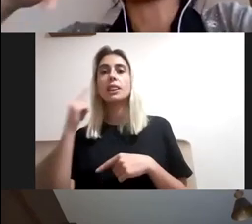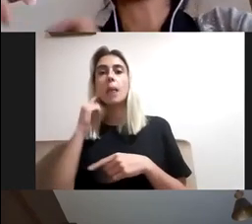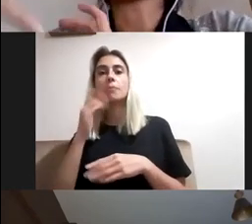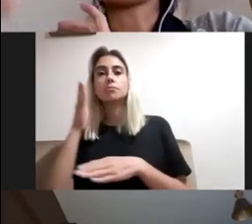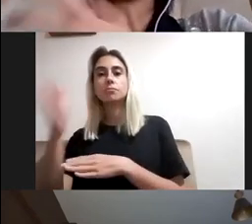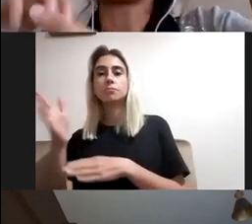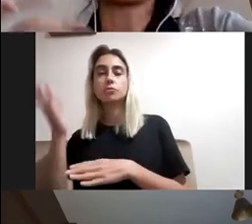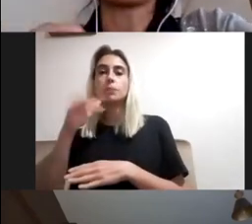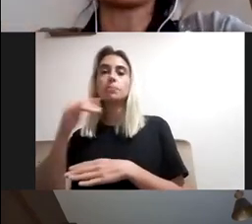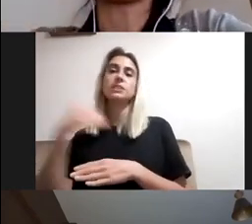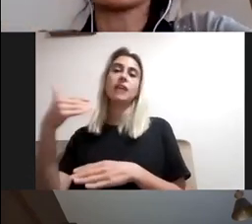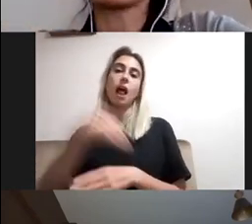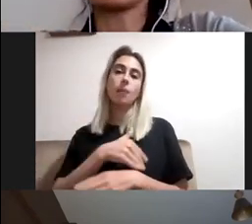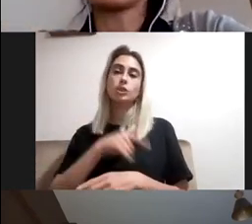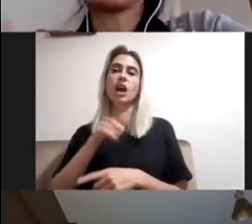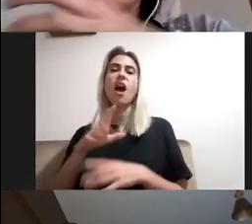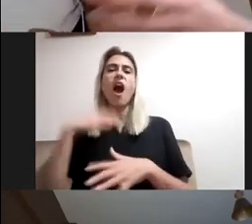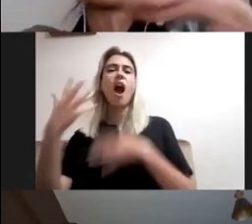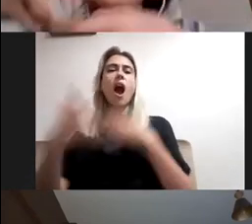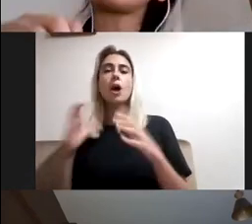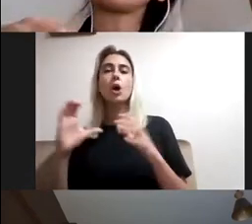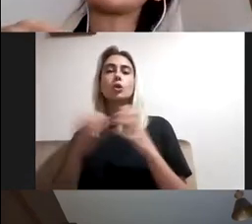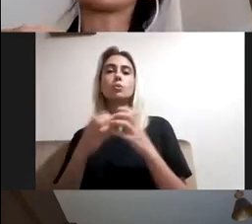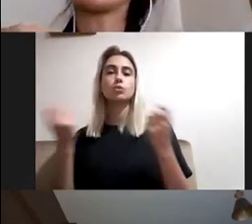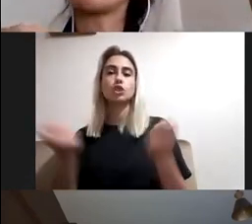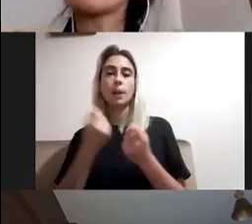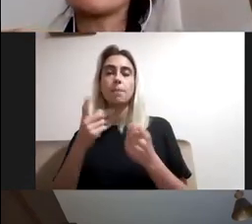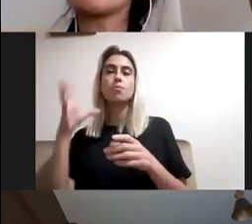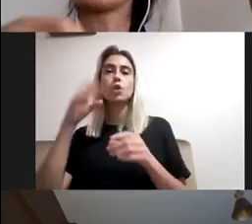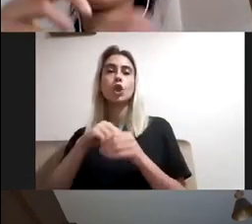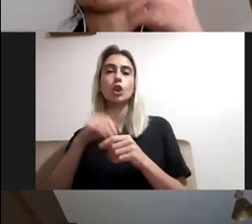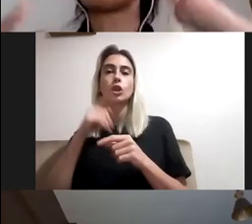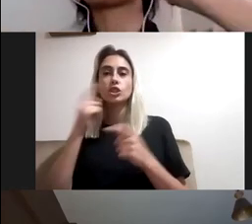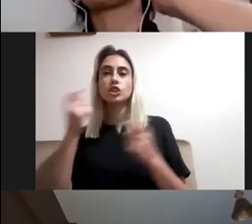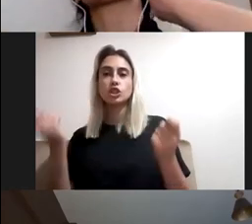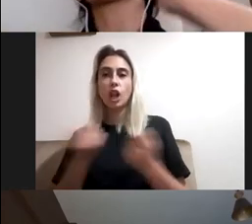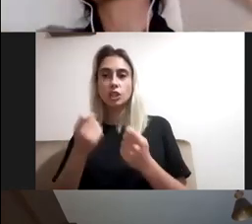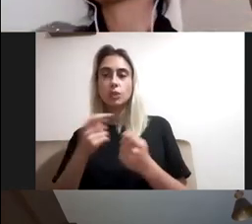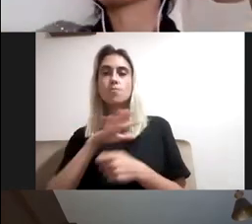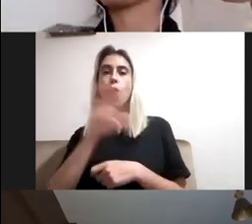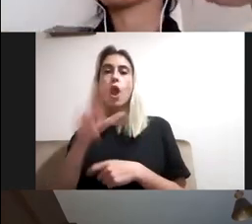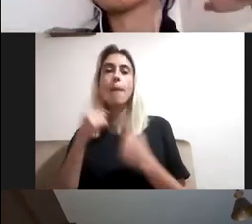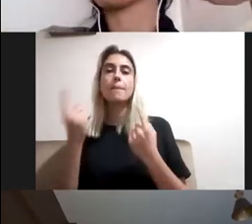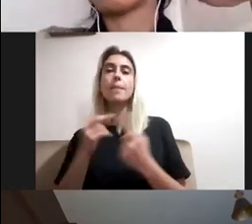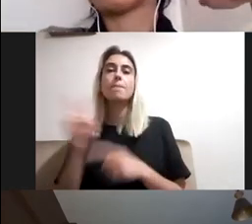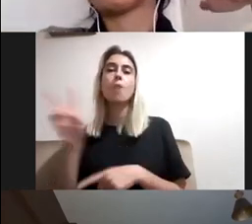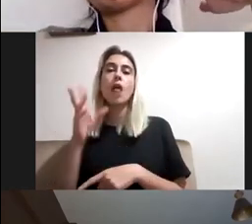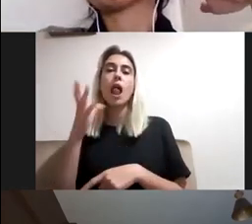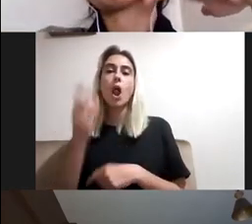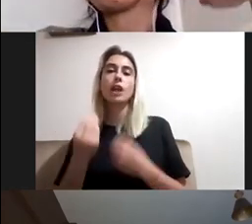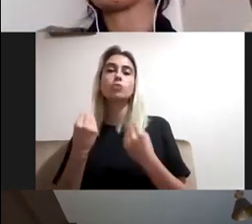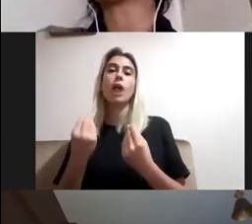gelmiş. Böyle biz karma gruplarla da çalıştık. Bir bütün halini birleştirip de çalıştık. Böyle çok aslında model olarak güzel bir